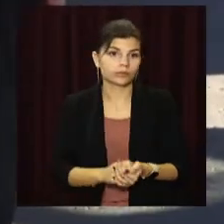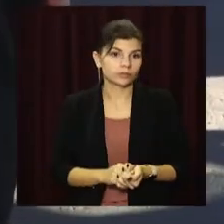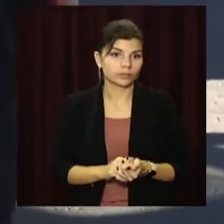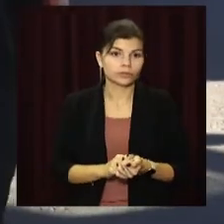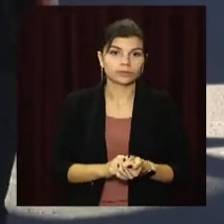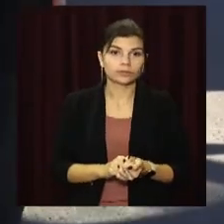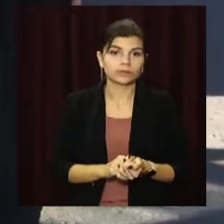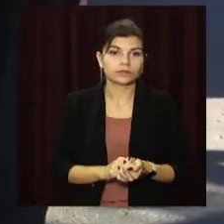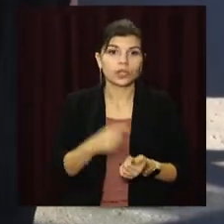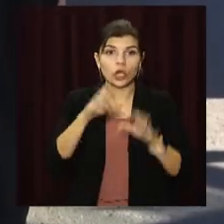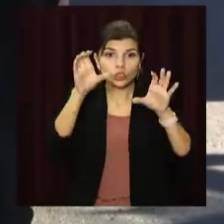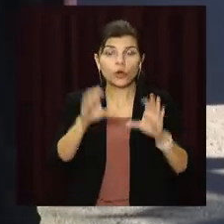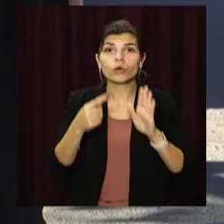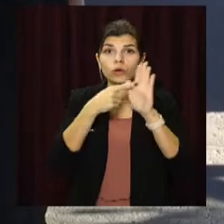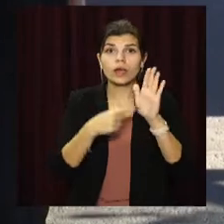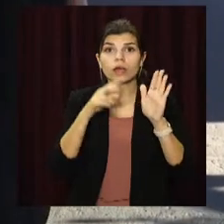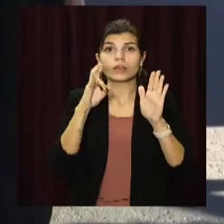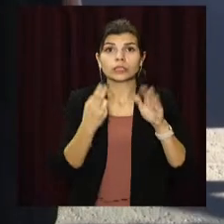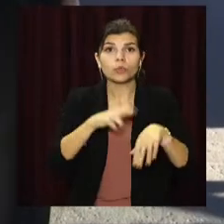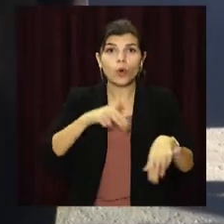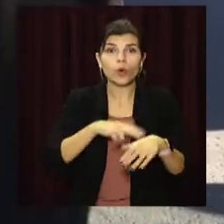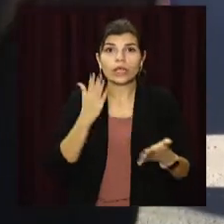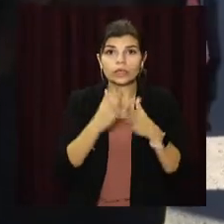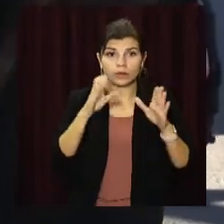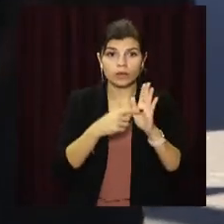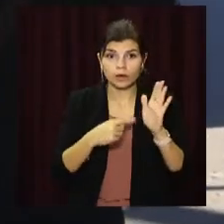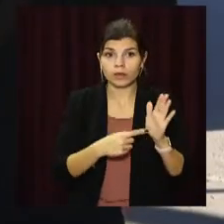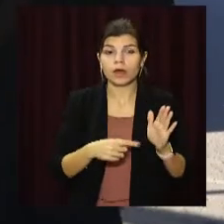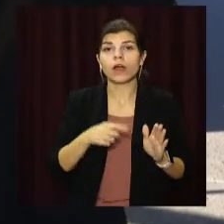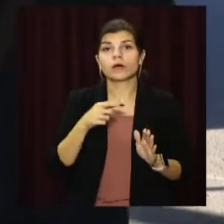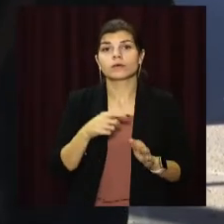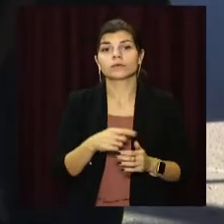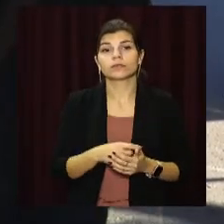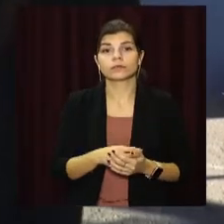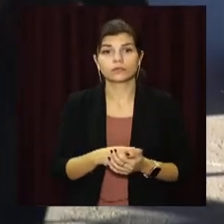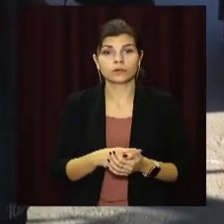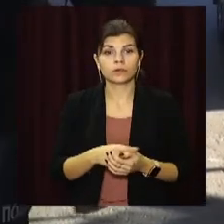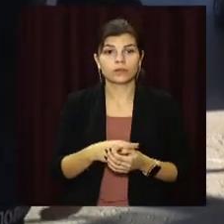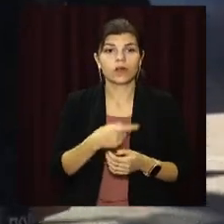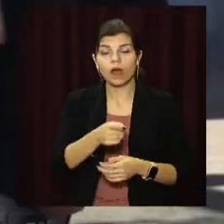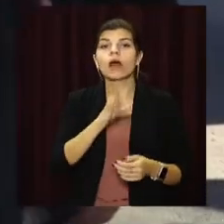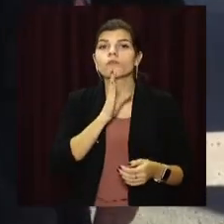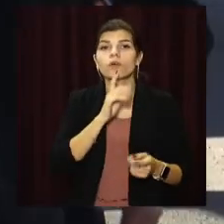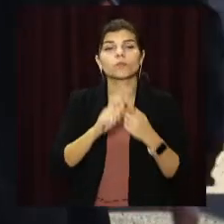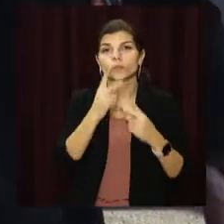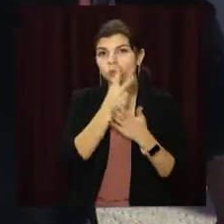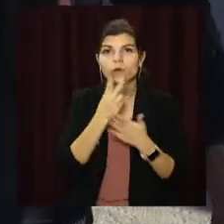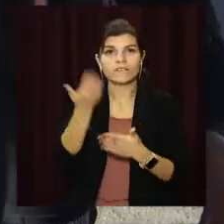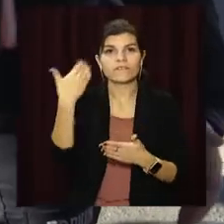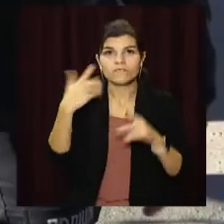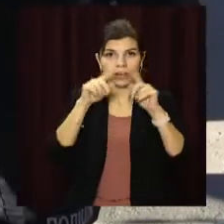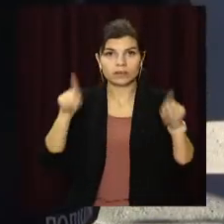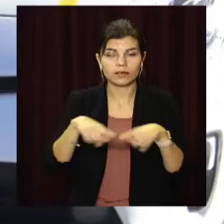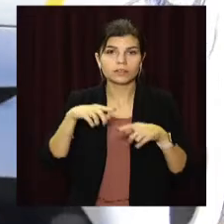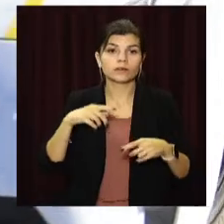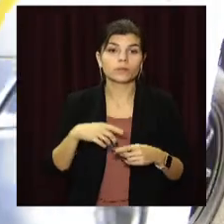написано? Закон України про національну поліцію. А що там ще написано? Я не зобов'язаний вам відповідати на всі ваші запитання.